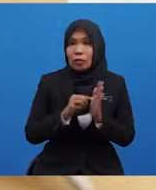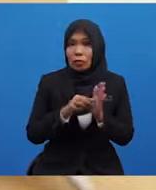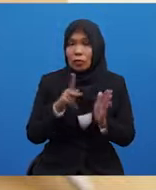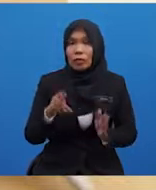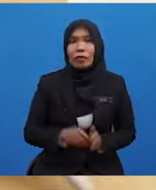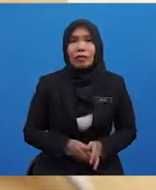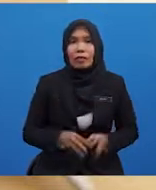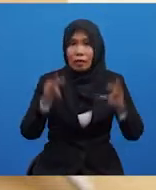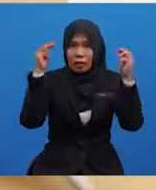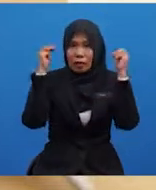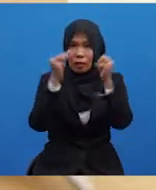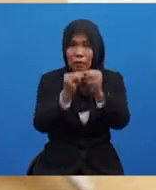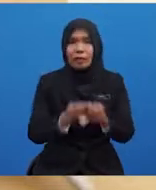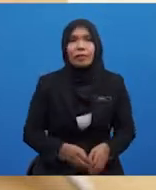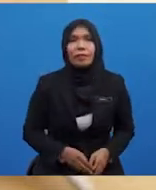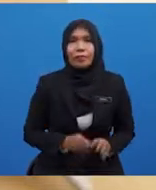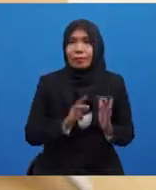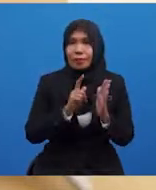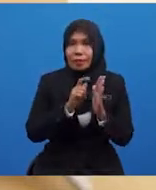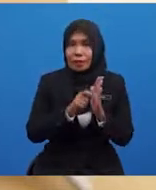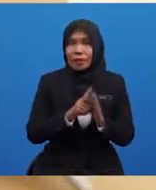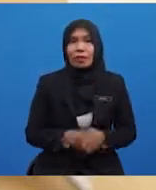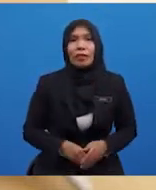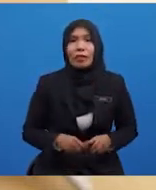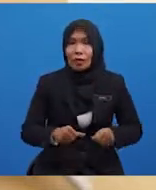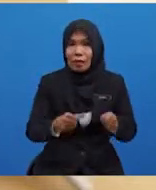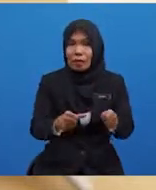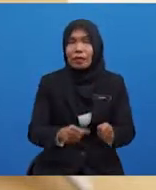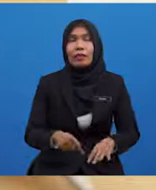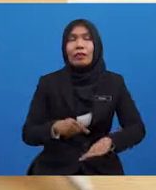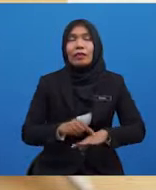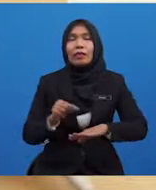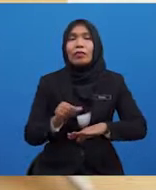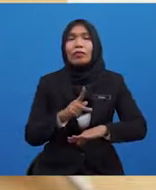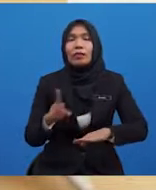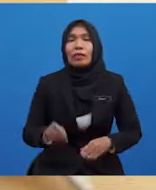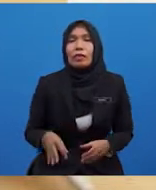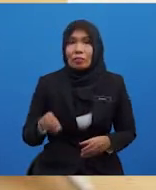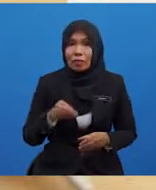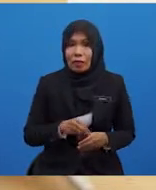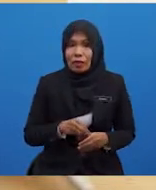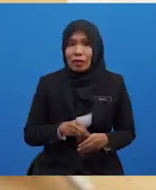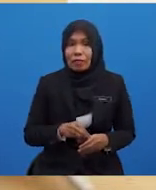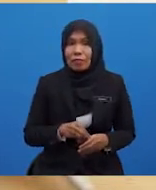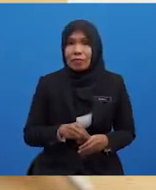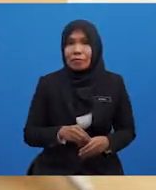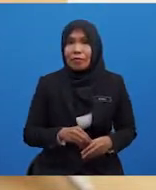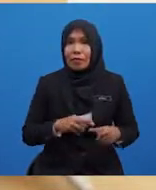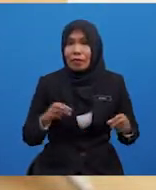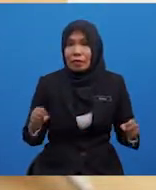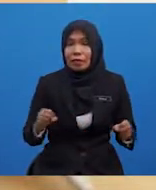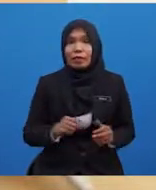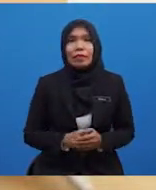Carta alih digunakan dalam menganalisis, mereka bentuk,